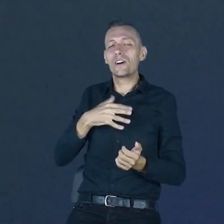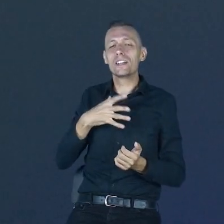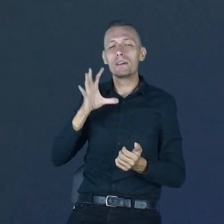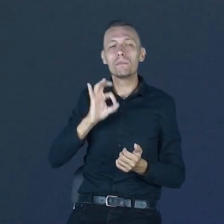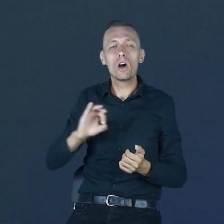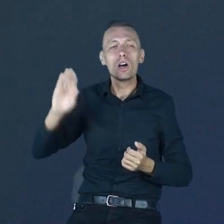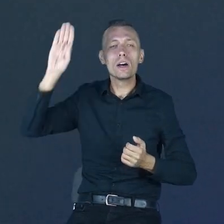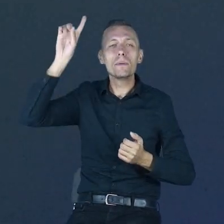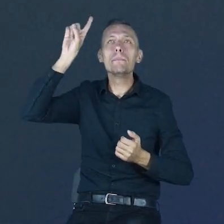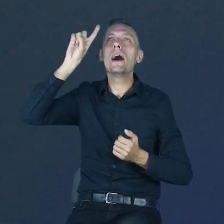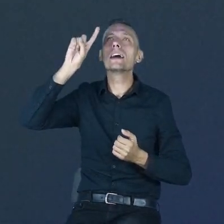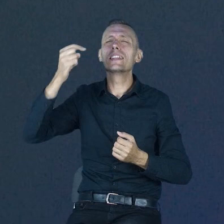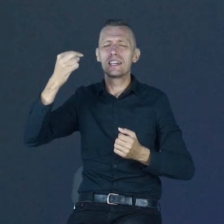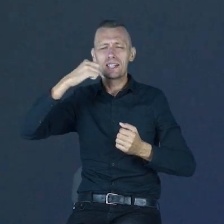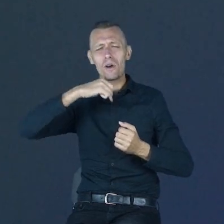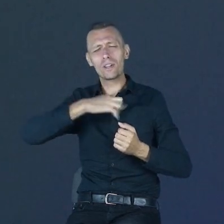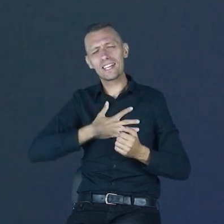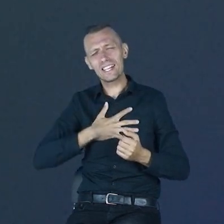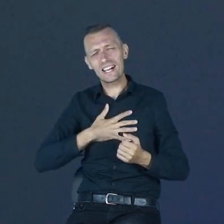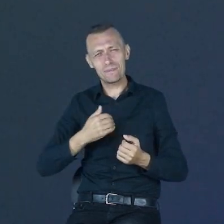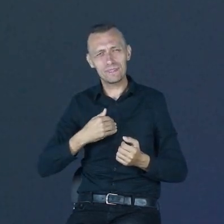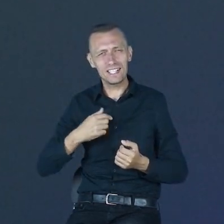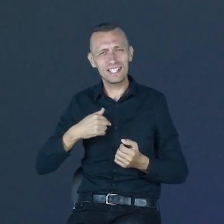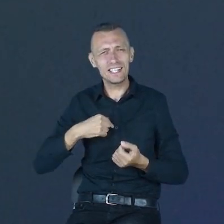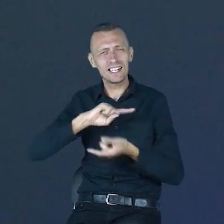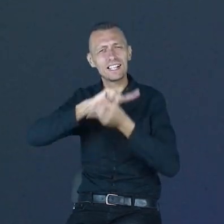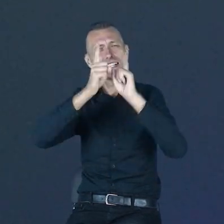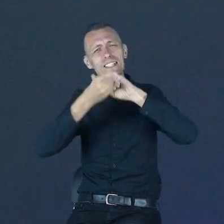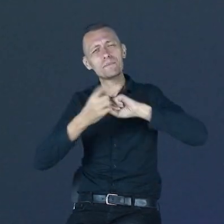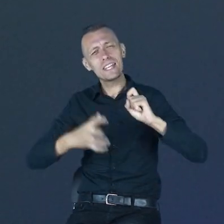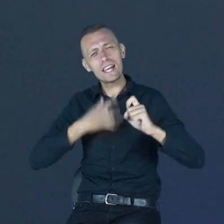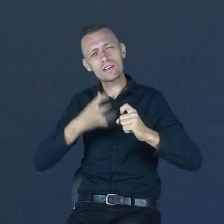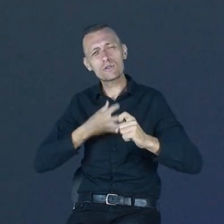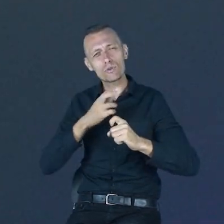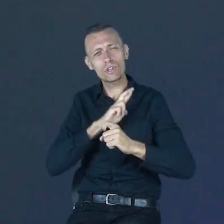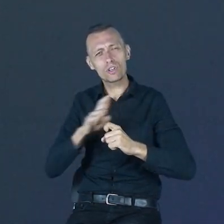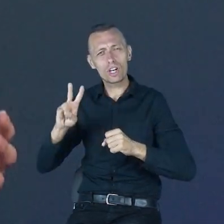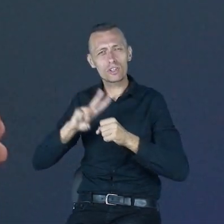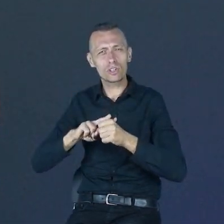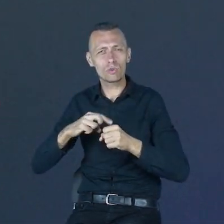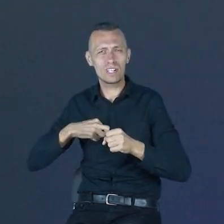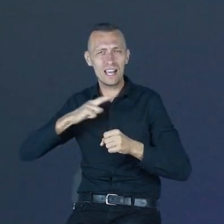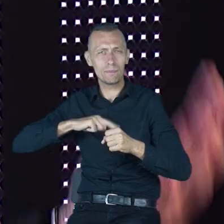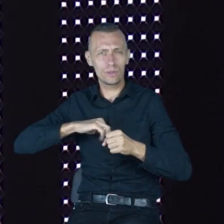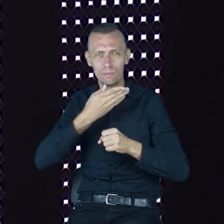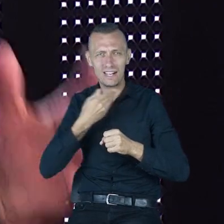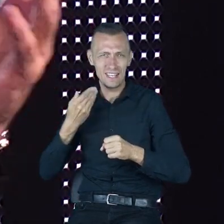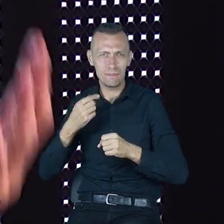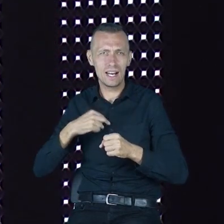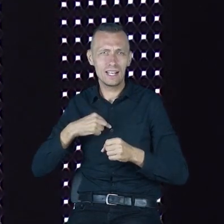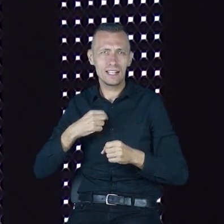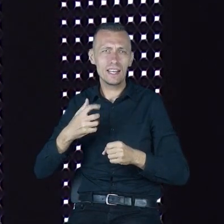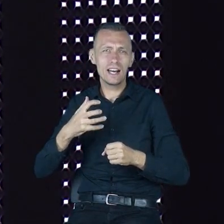tak miażdży się we mnie pewne rzeczy, które się Jemu nie podobają. I choć to boli, to później po czasie, gdy